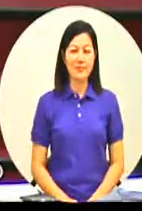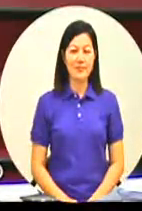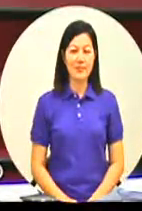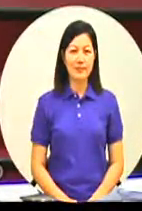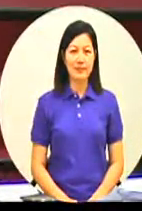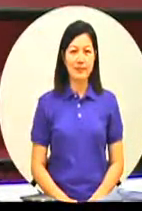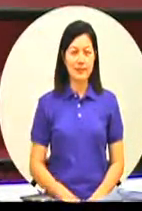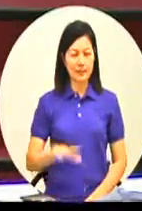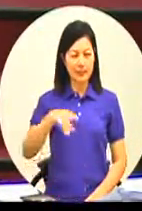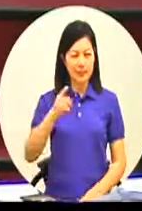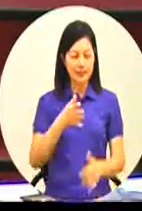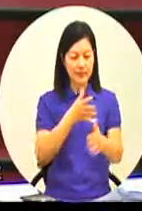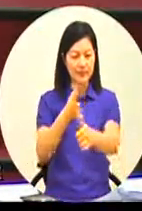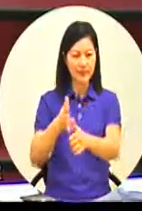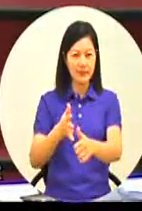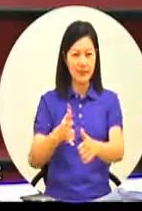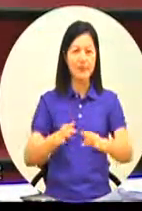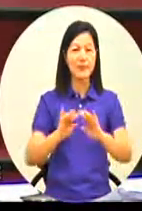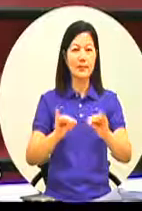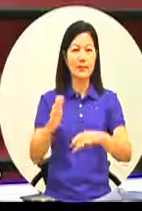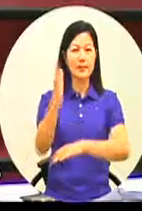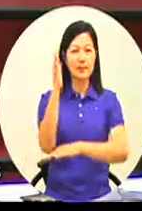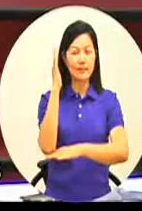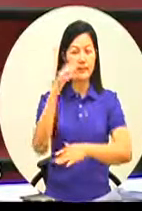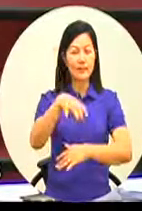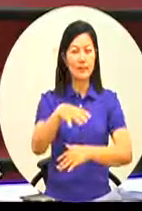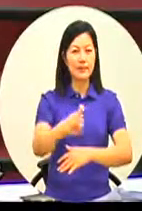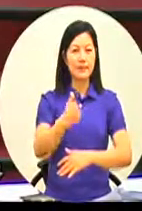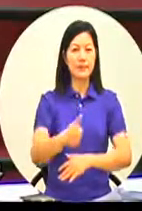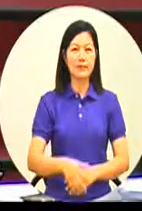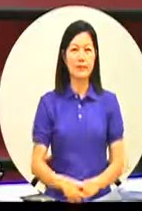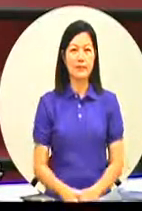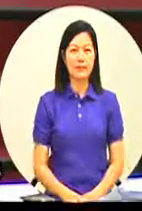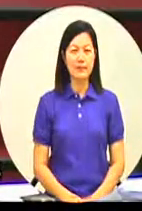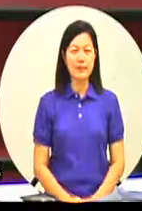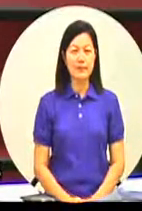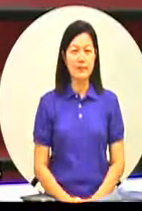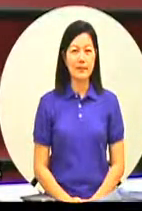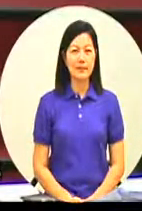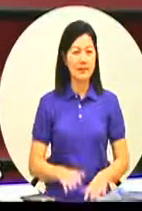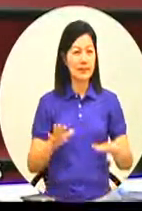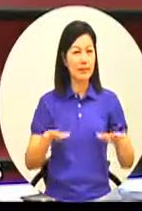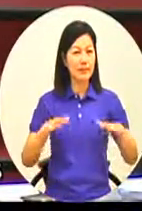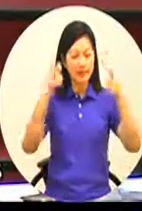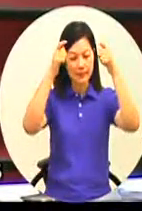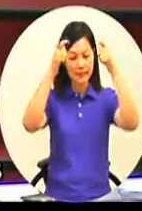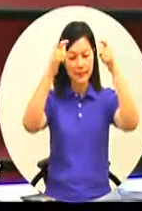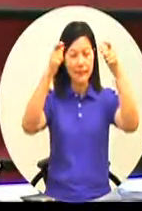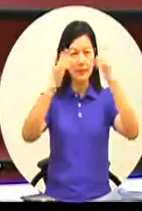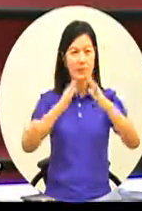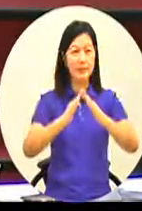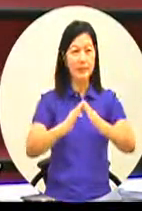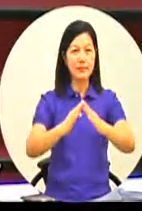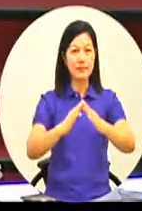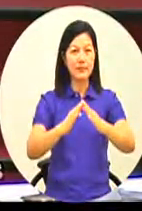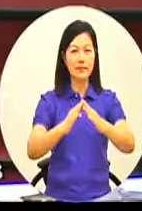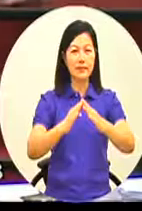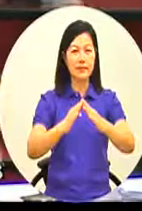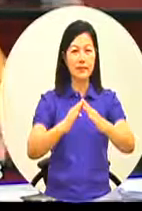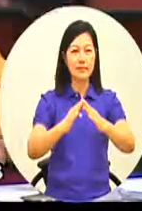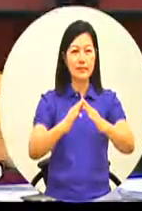请教咱的地震局长一下哈。请教吴局长，目前高雄市的这个